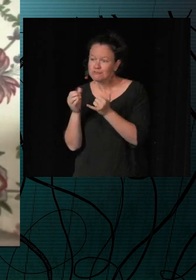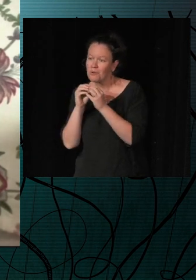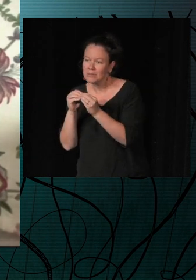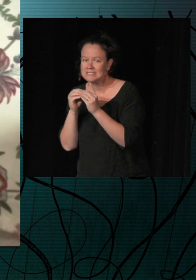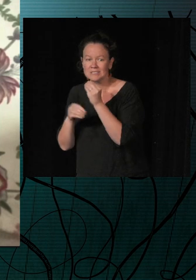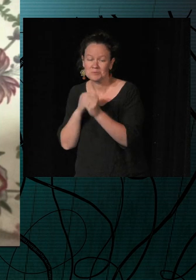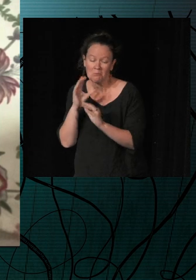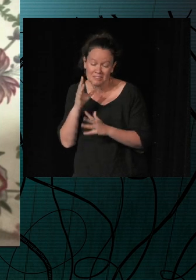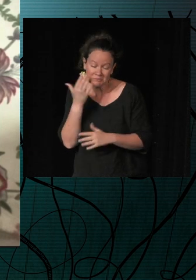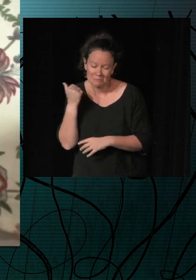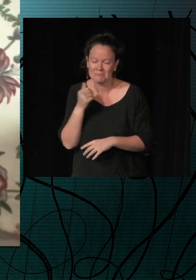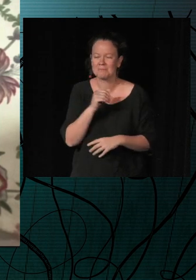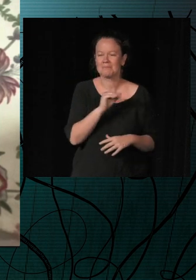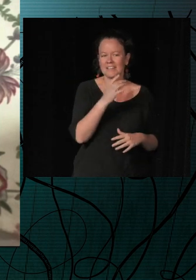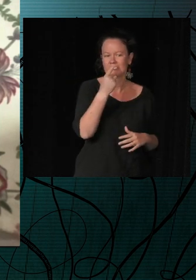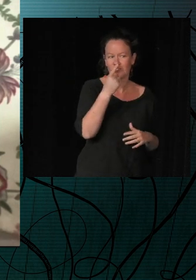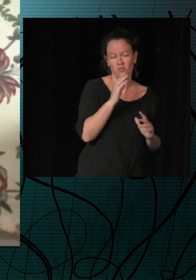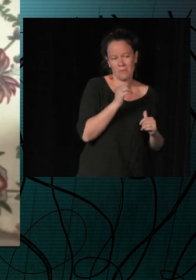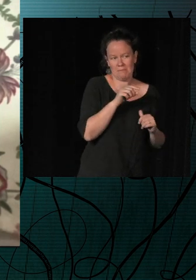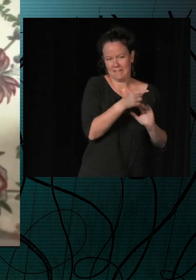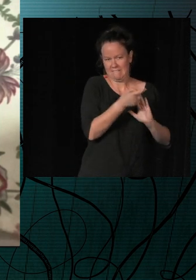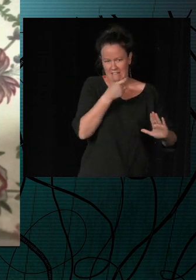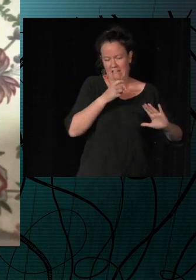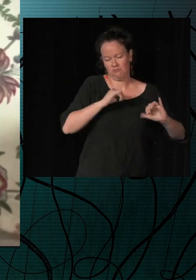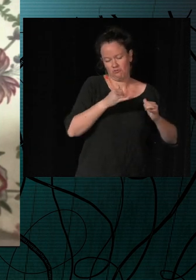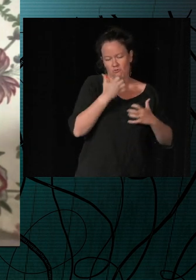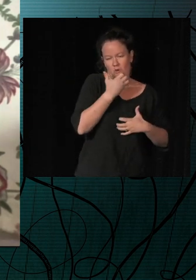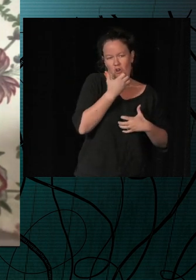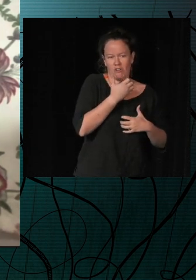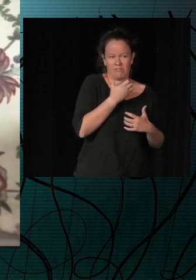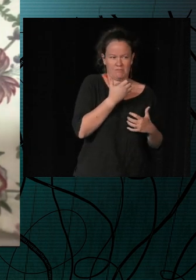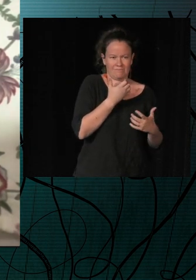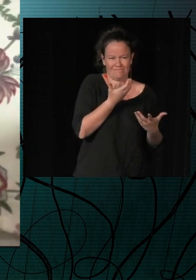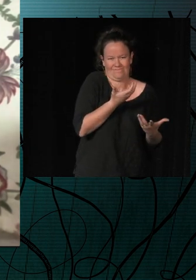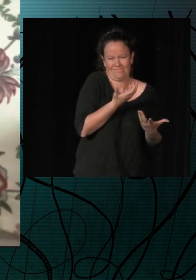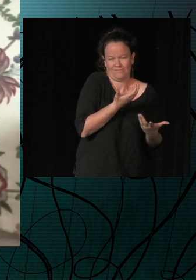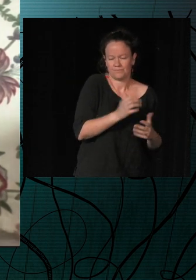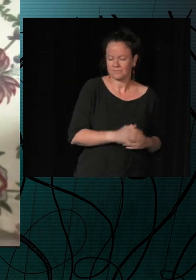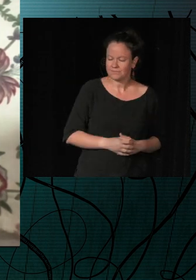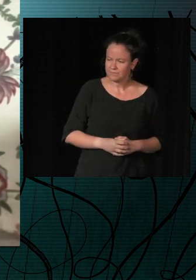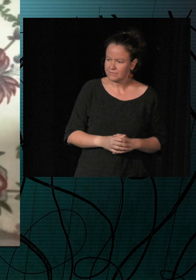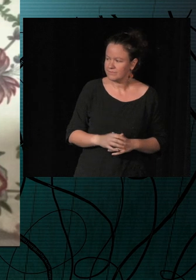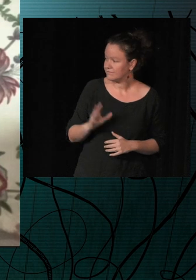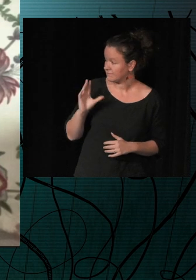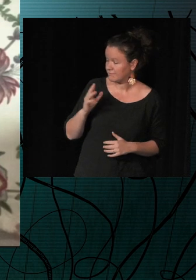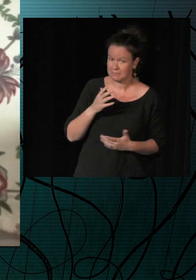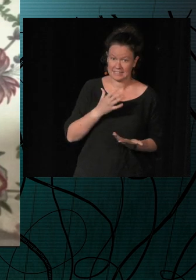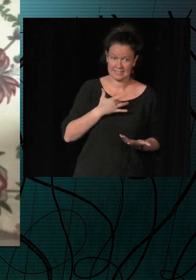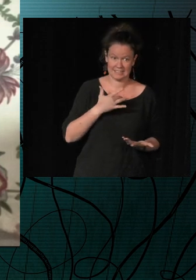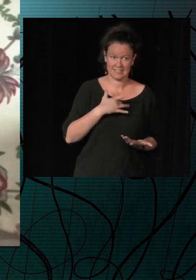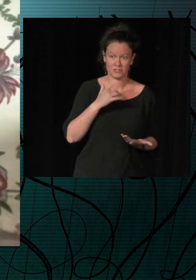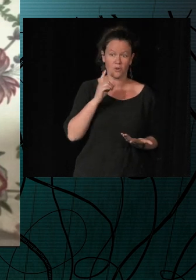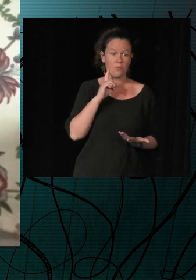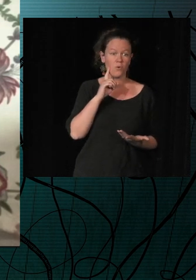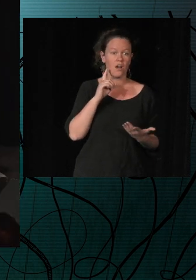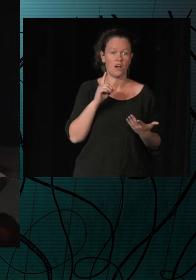mais il y a quand même ce truc qu'on retrouve ouais après c'est amusant parce que ça correspond aussi au style de jeu là on sort complètement